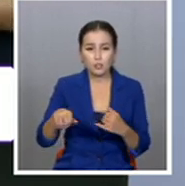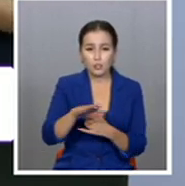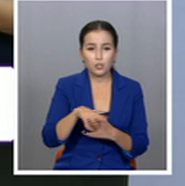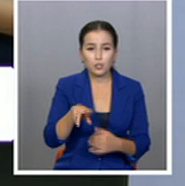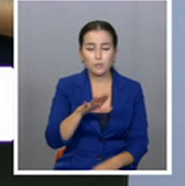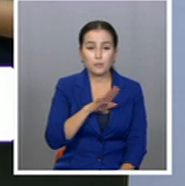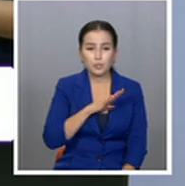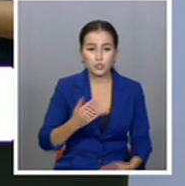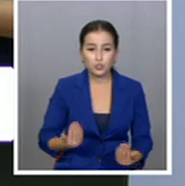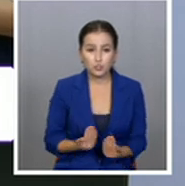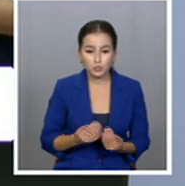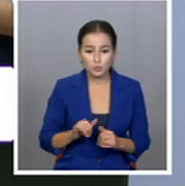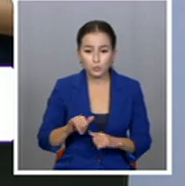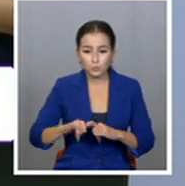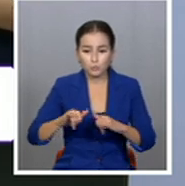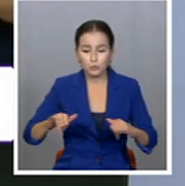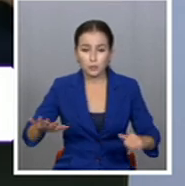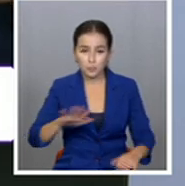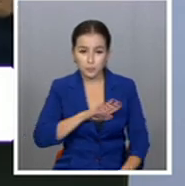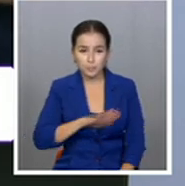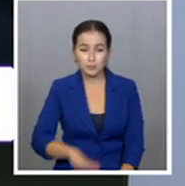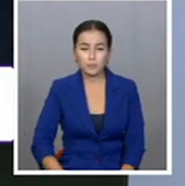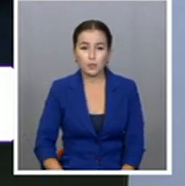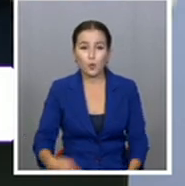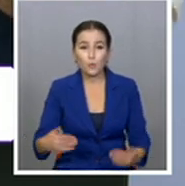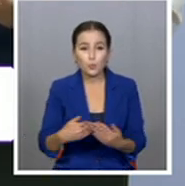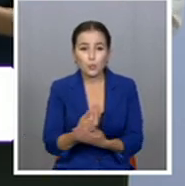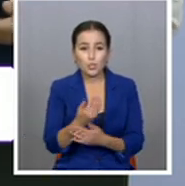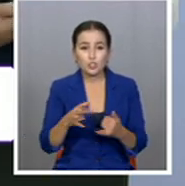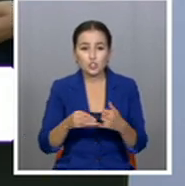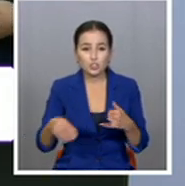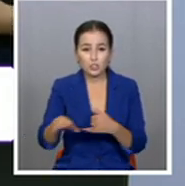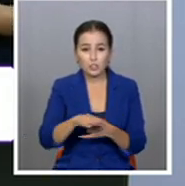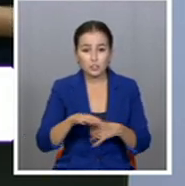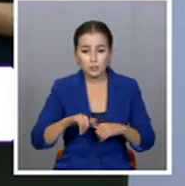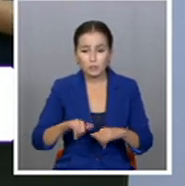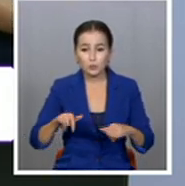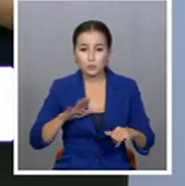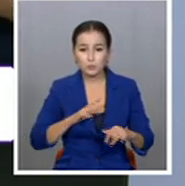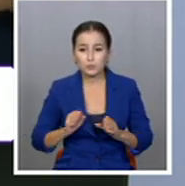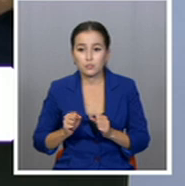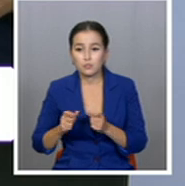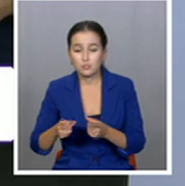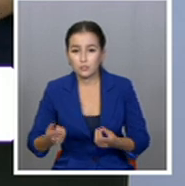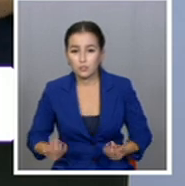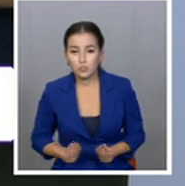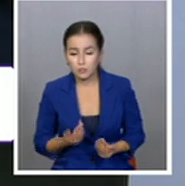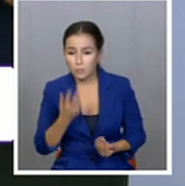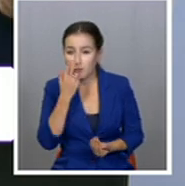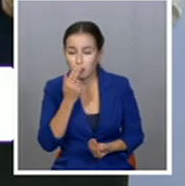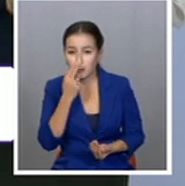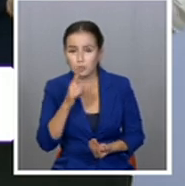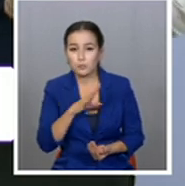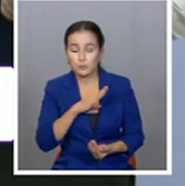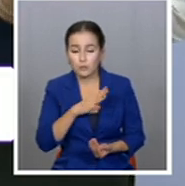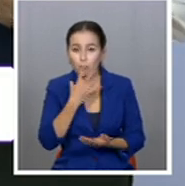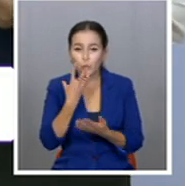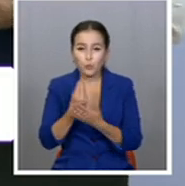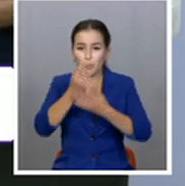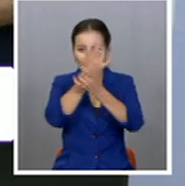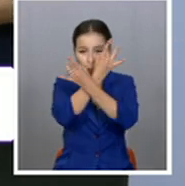бағындырды. Жаңа жерлерге бейімделе отырып, өзіндік жүйелері бар мәдениеттер